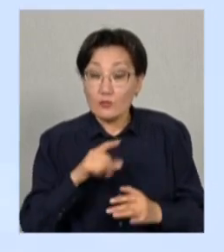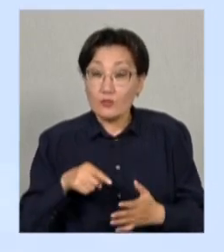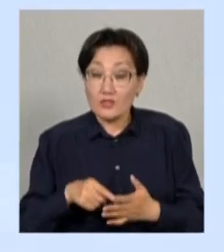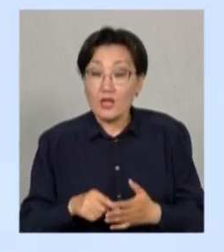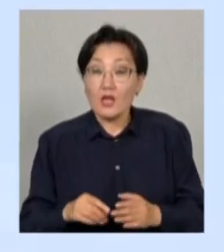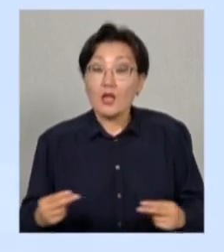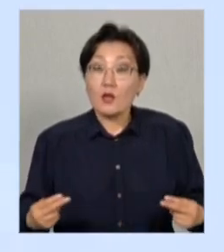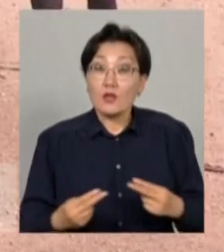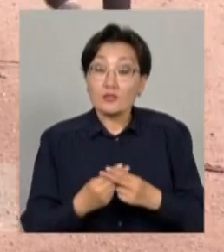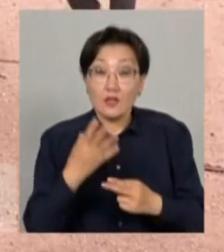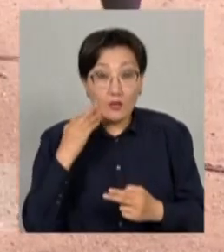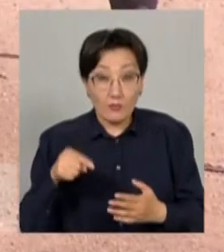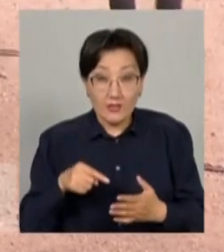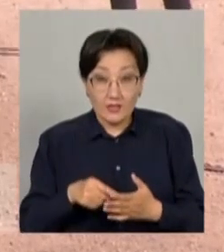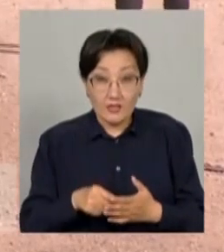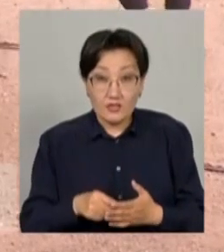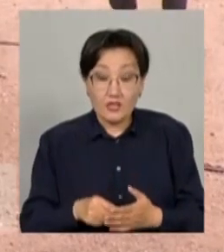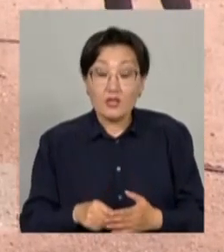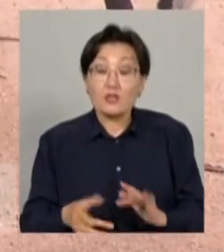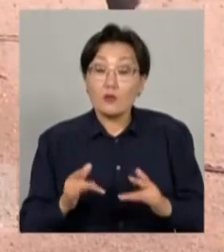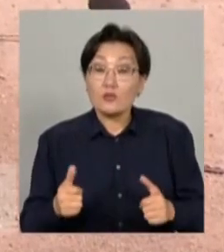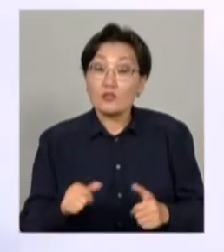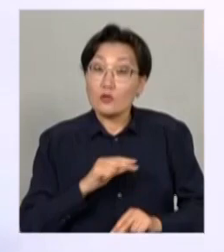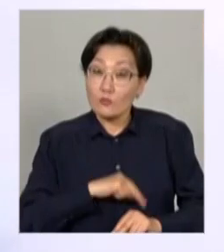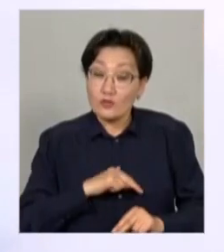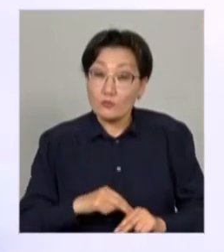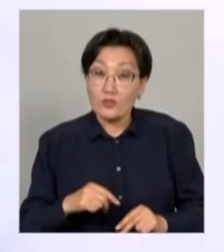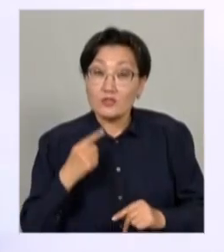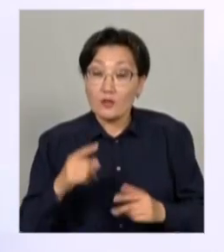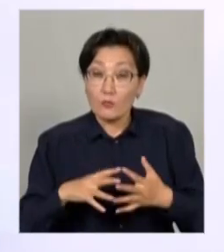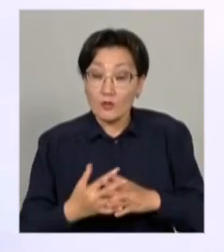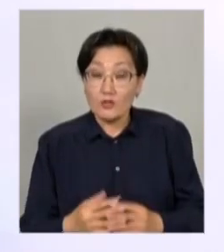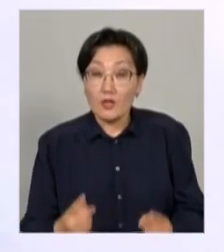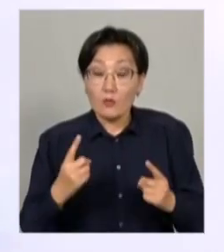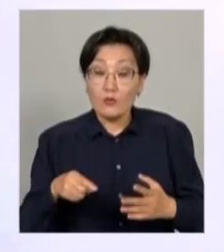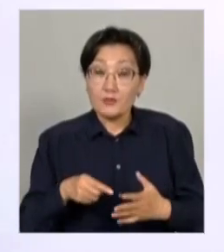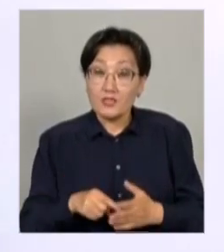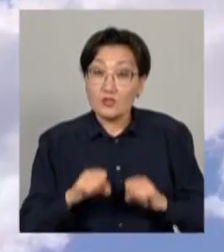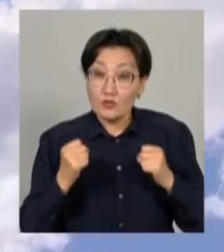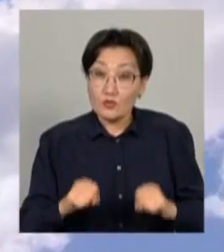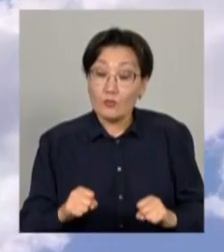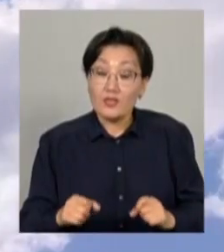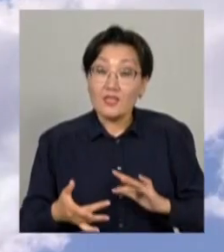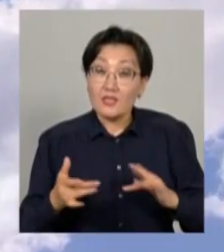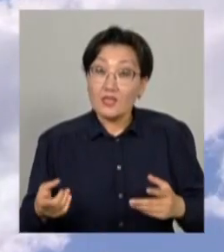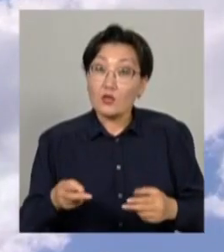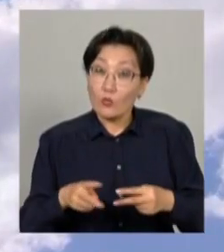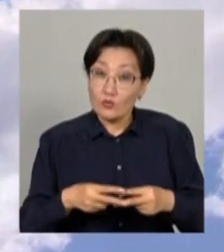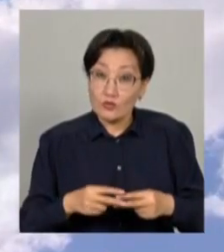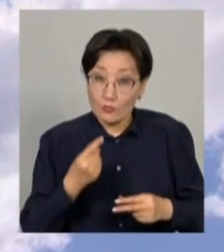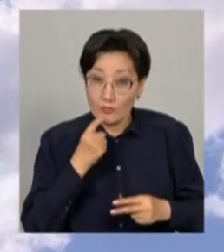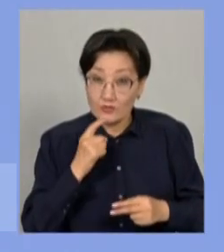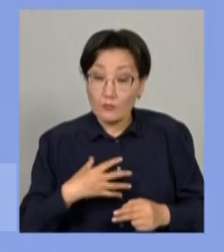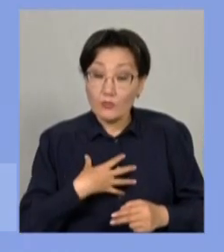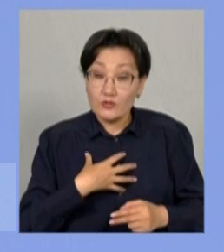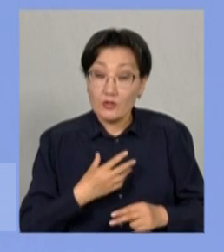мегаполис Астана, Алматы қалаларында екен. Шалғайдағы елді мекендер бұлай тұрсын, алып шаһарлардың өзінде жылдам желіге қосылу қиындаған.